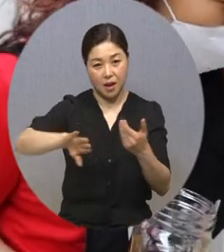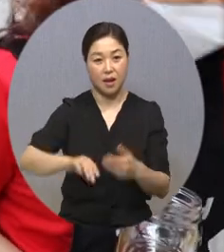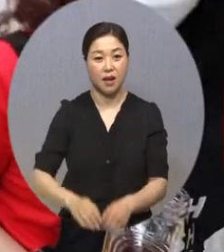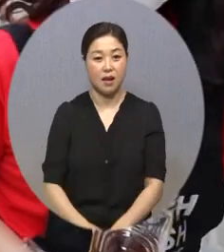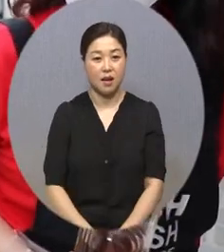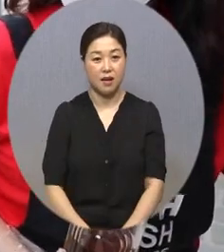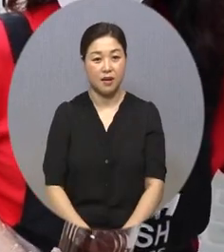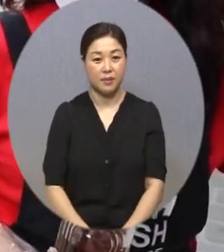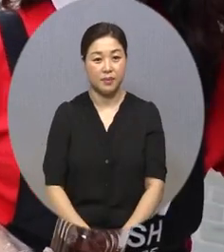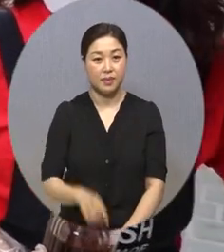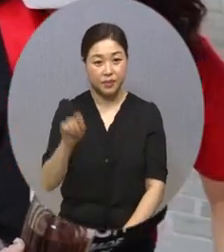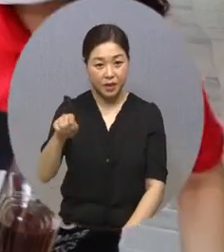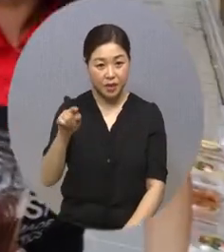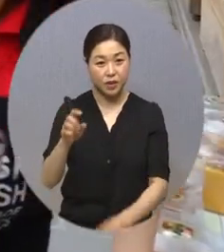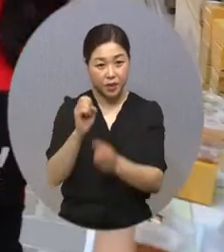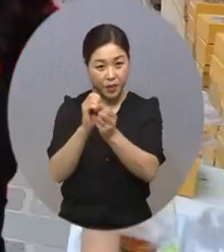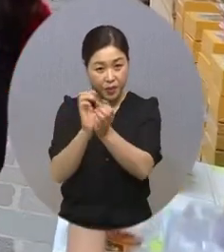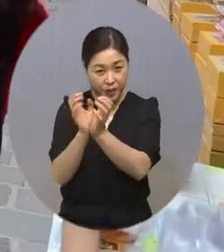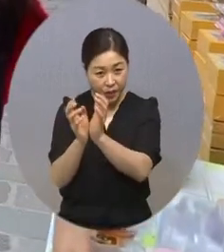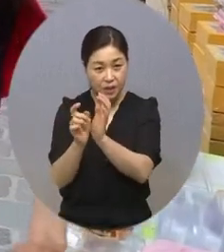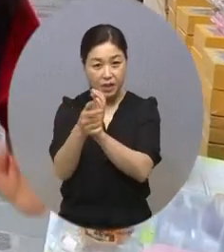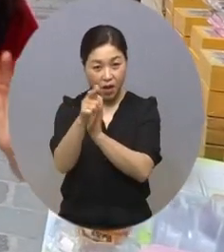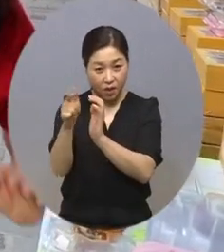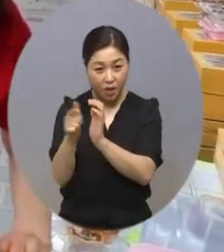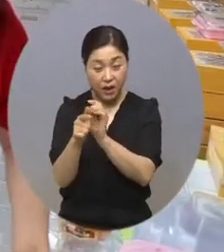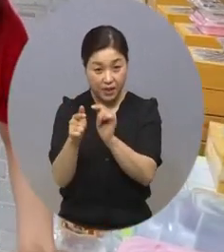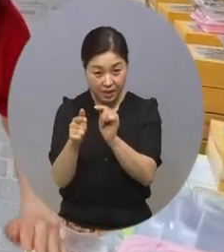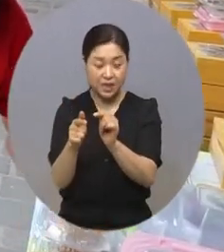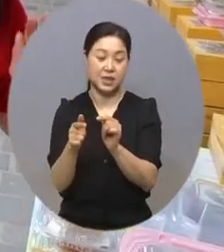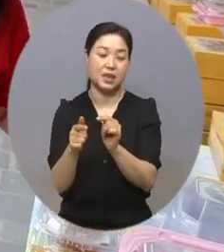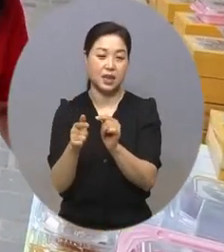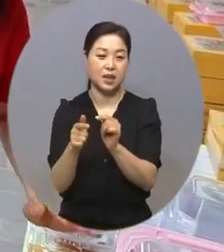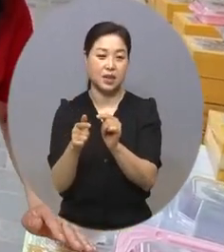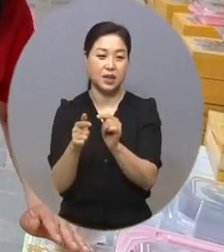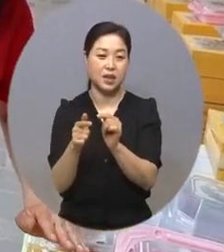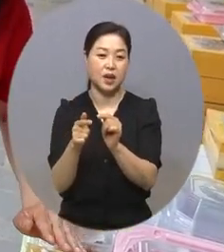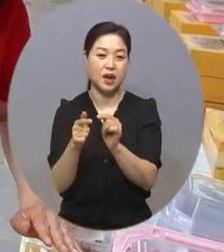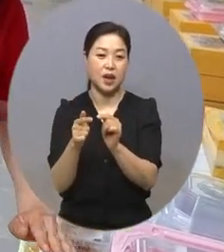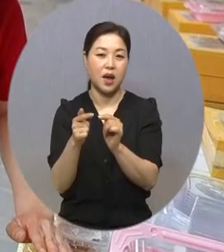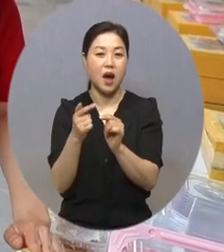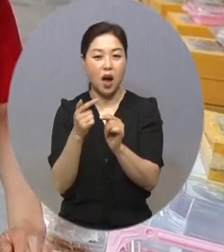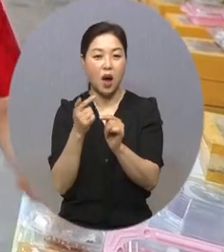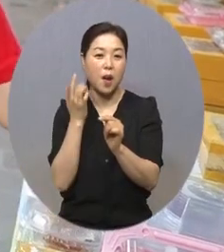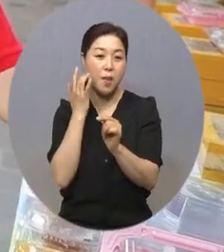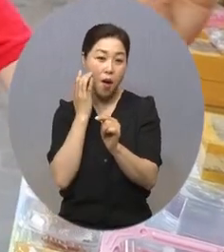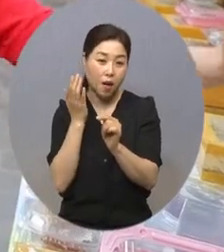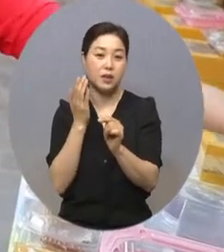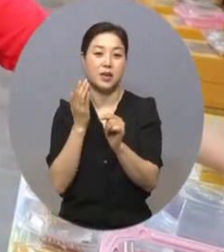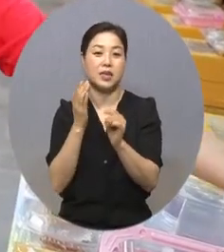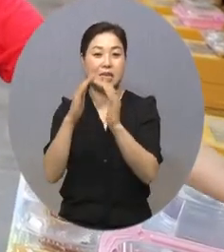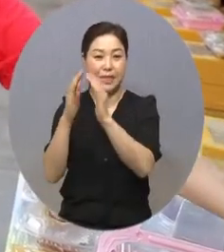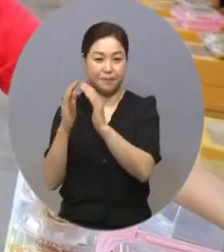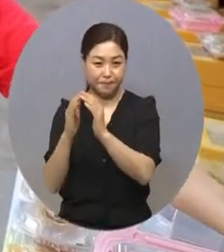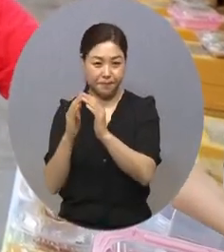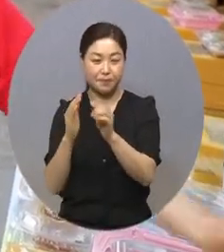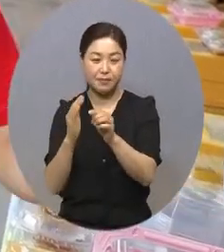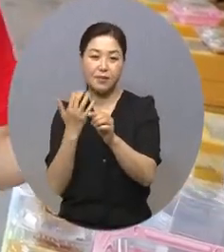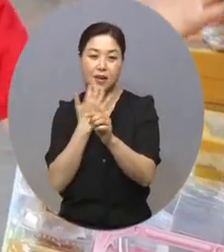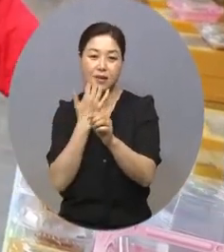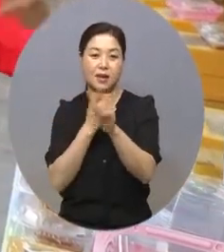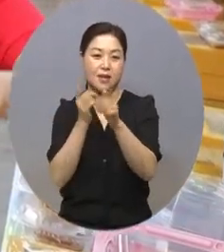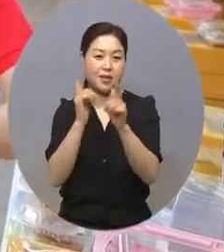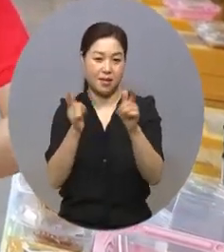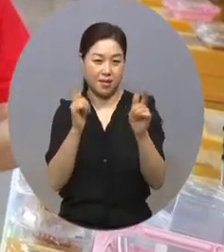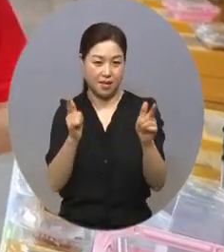없대도 꽃들이 벌이 너희들이 이제 기기가 쉽다 이사 편이다 라는 걸 말이야 이제 여기서 듯하 보니까 아